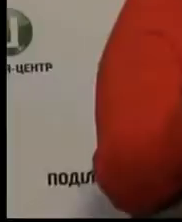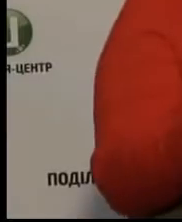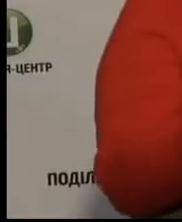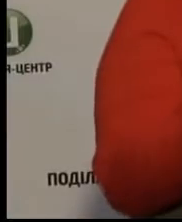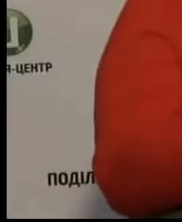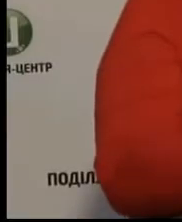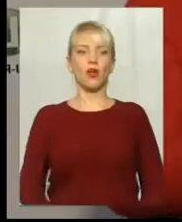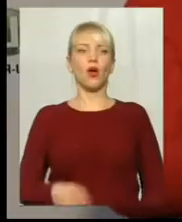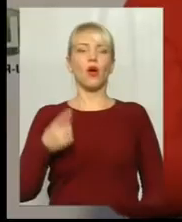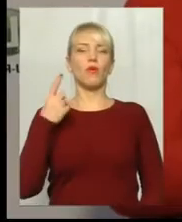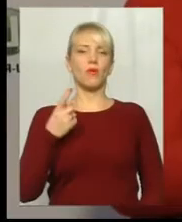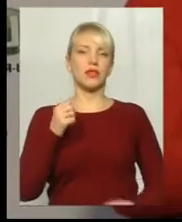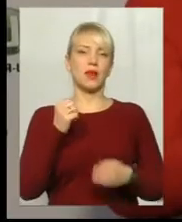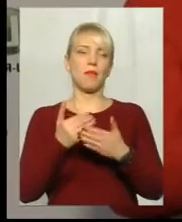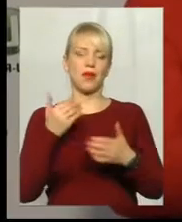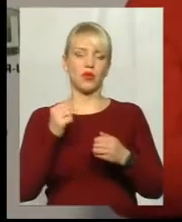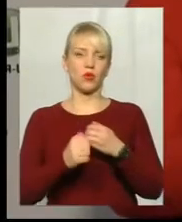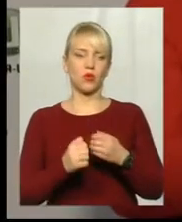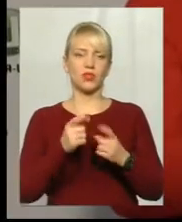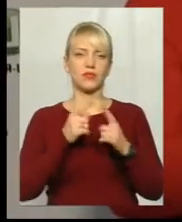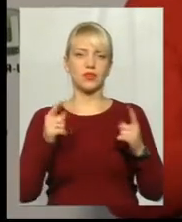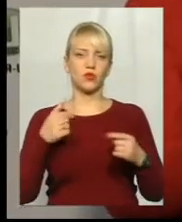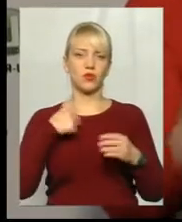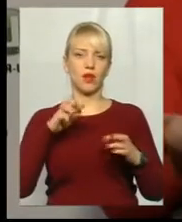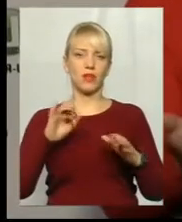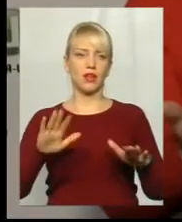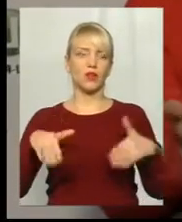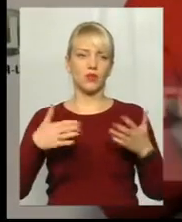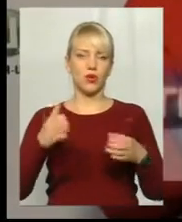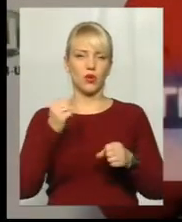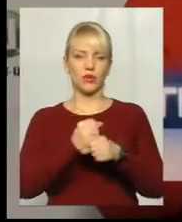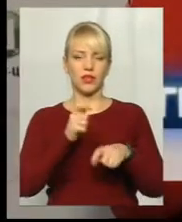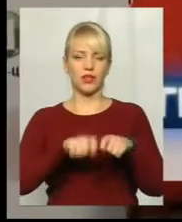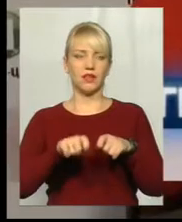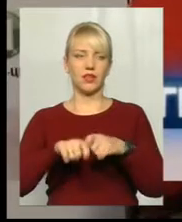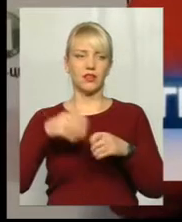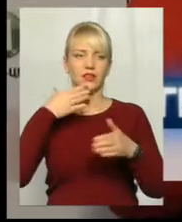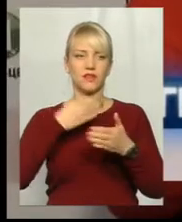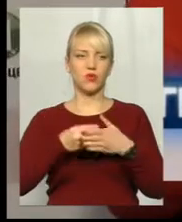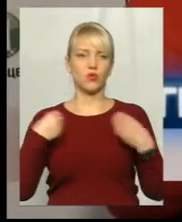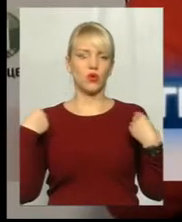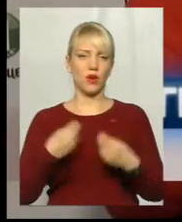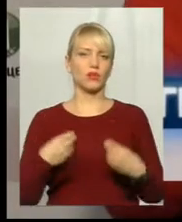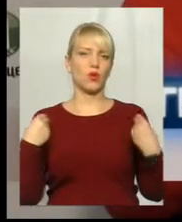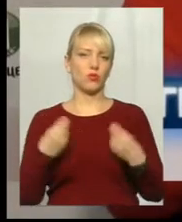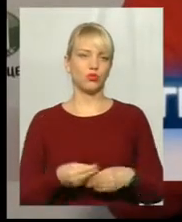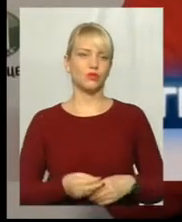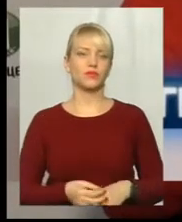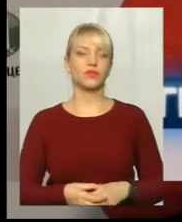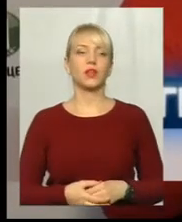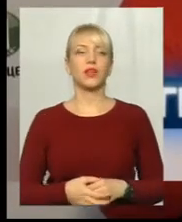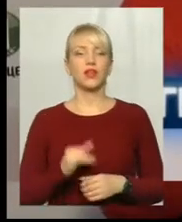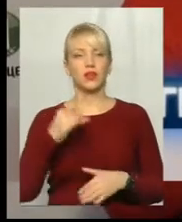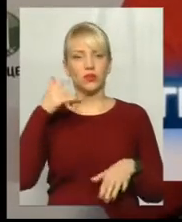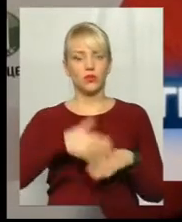По-перше, перед кожним сезоном я би рекомендувала робити ревізію, скажімо так, свого гардеробу. І